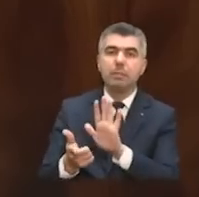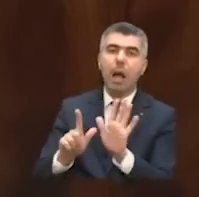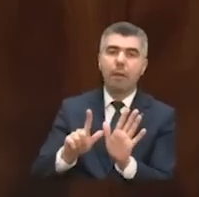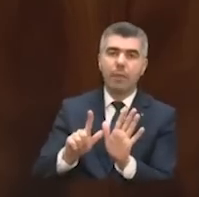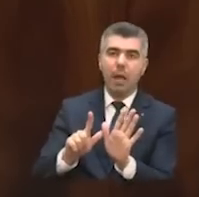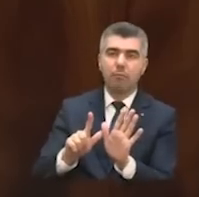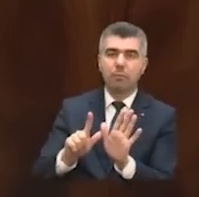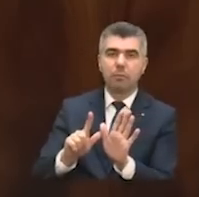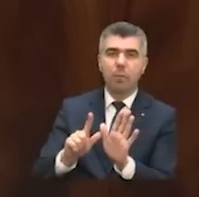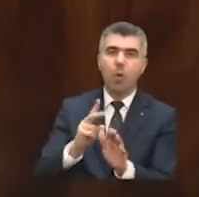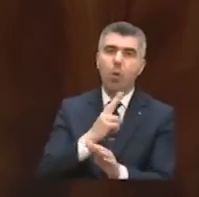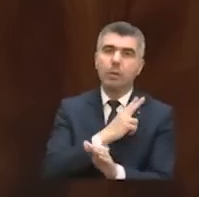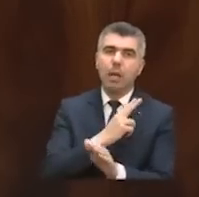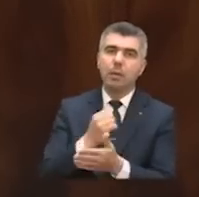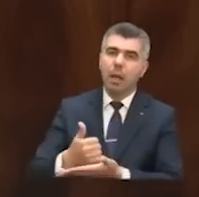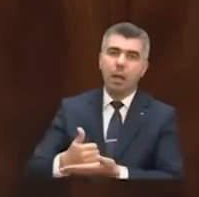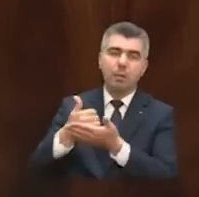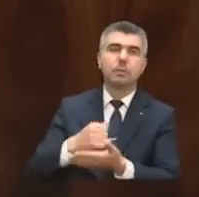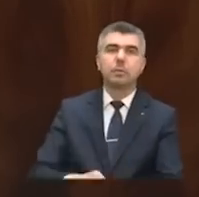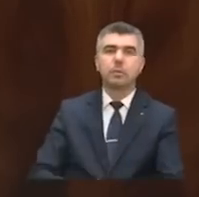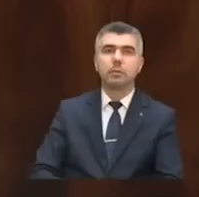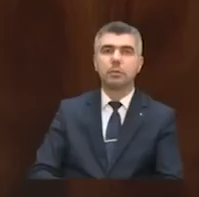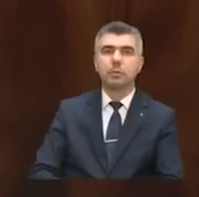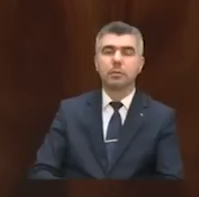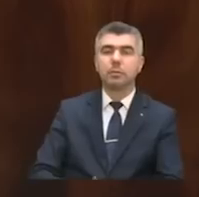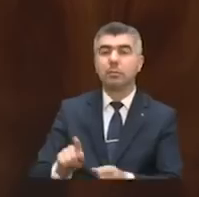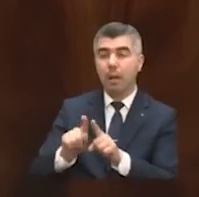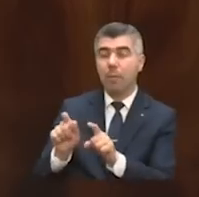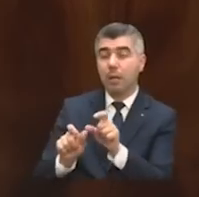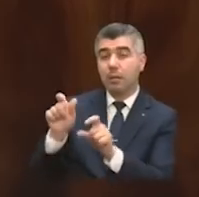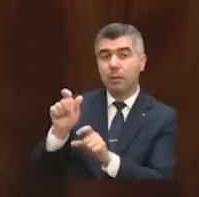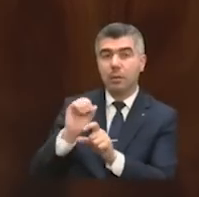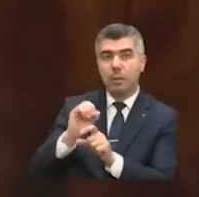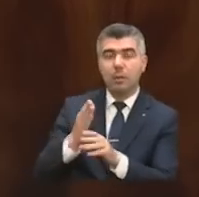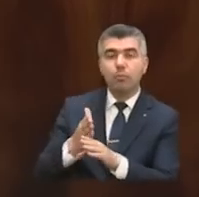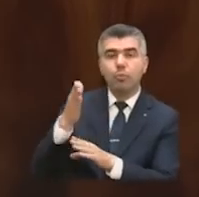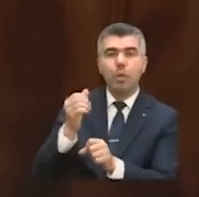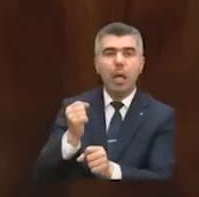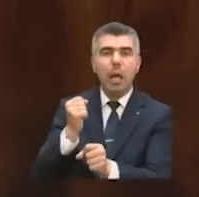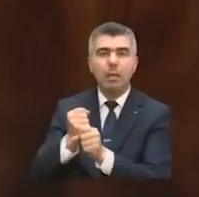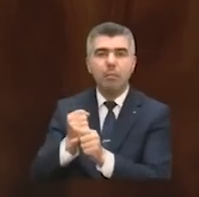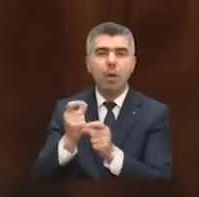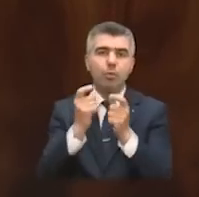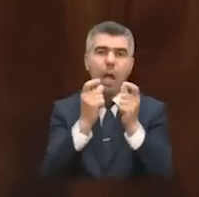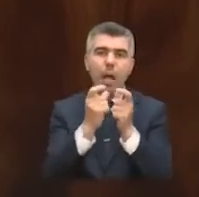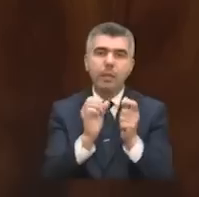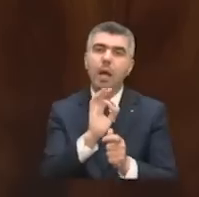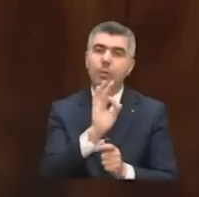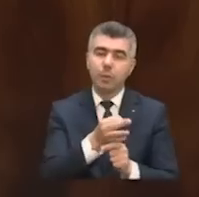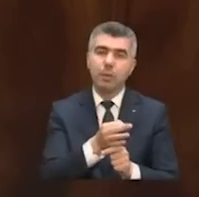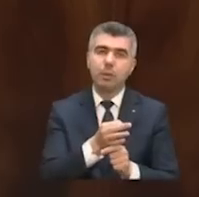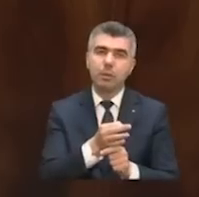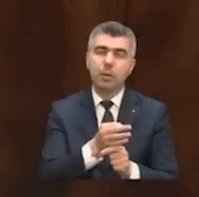تقريبا الاستاذ. وكذلك هاد الفئه عندها الحق تمشي تخدم مع المقاوله